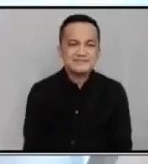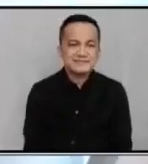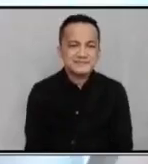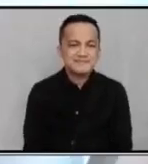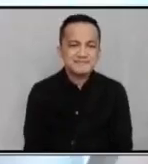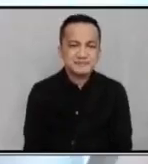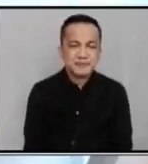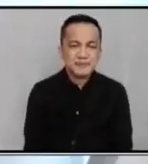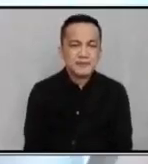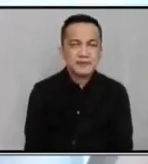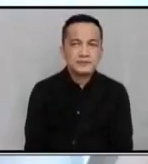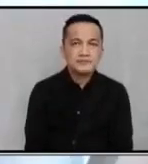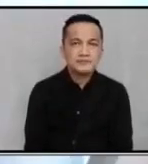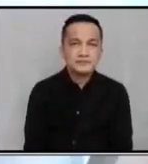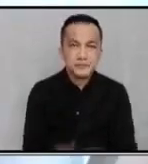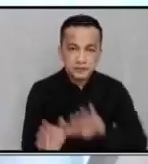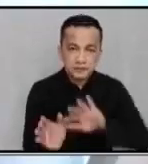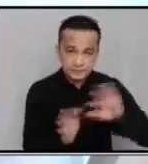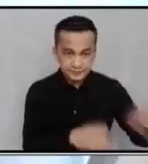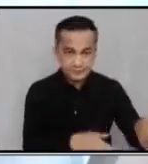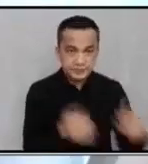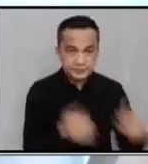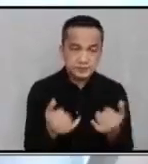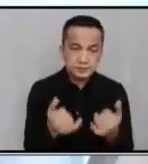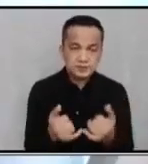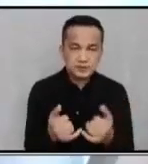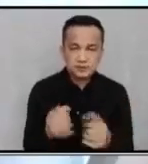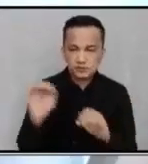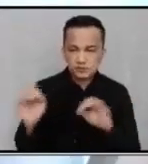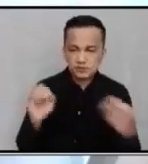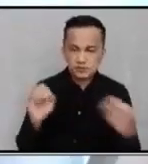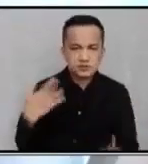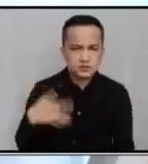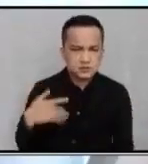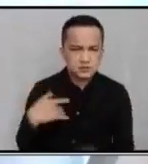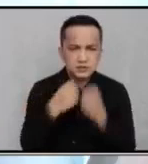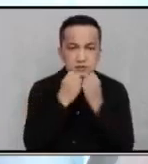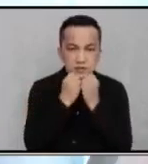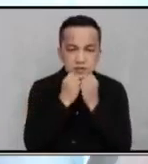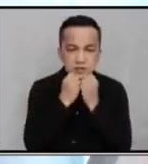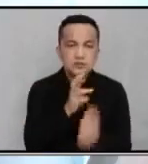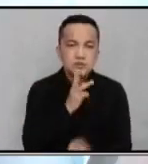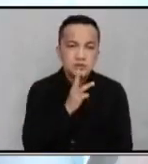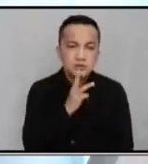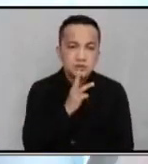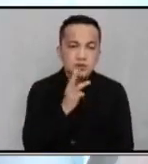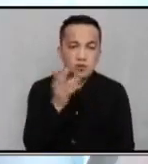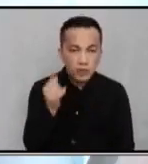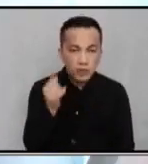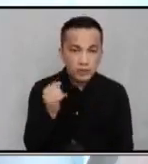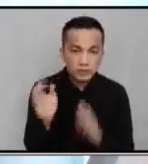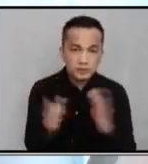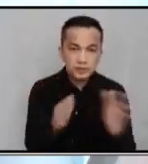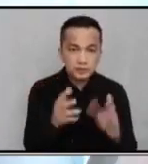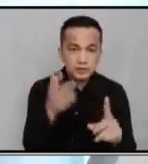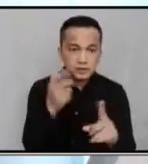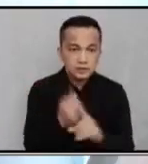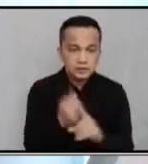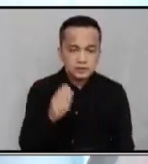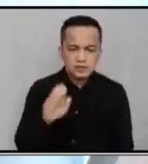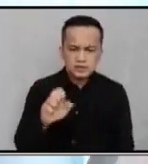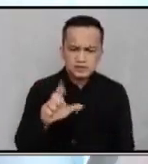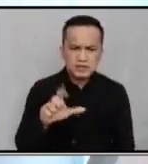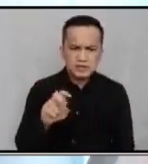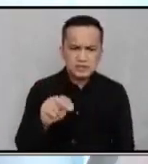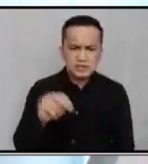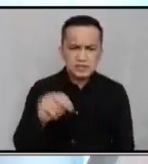Ngayon pa lang kanya-kanya ng diskarte ang ating mga kababayan sa pagtitipid ng tubig. Ito'y bilang paghahanda sa epekto ng El Nino. Si